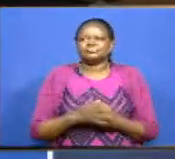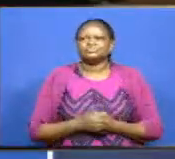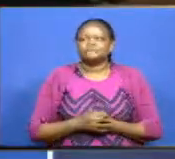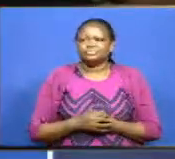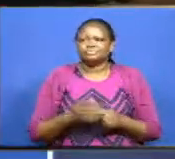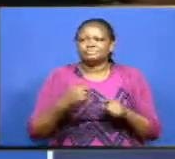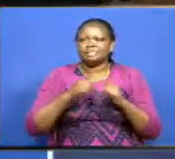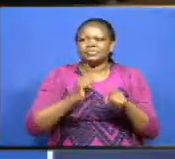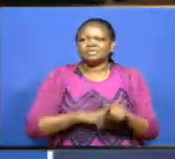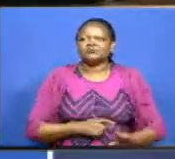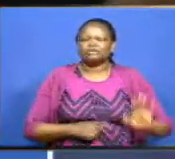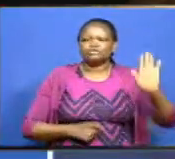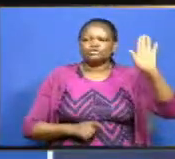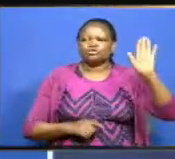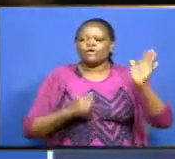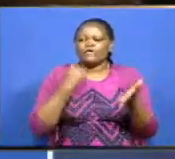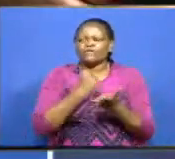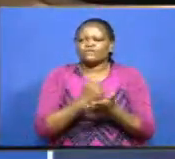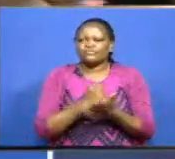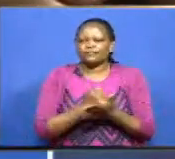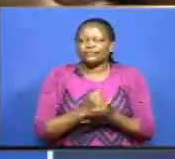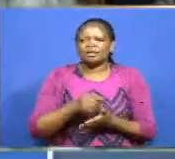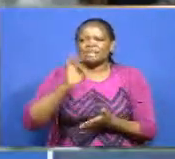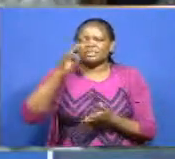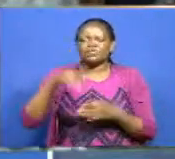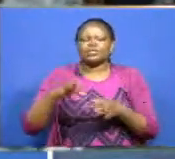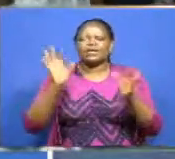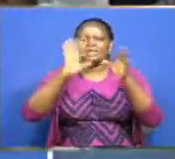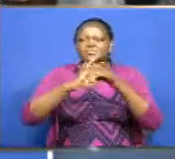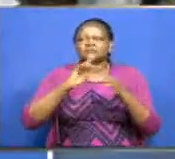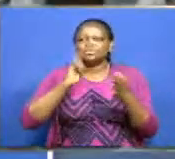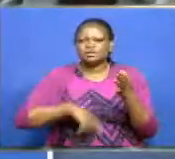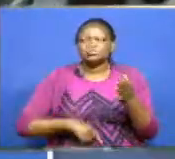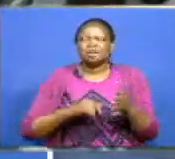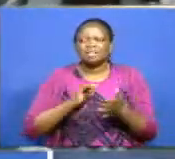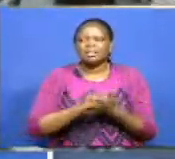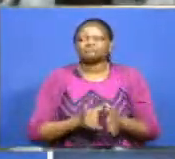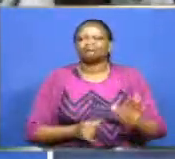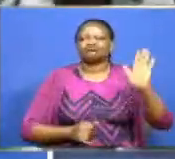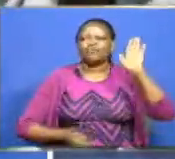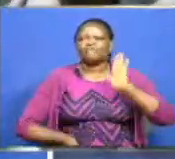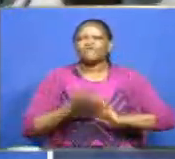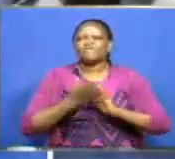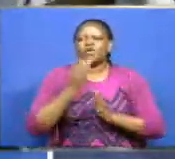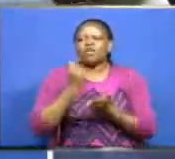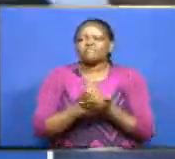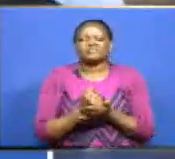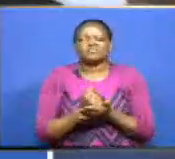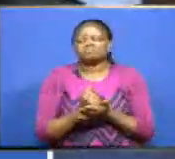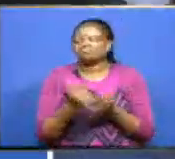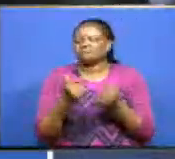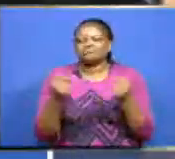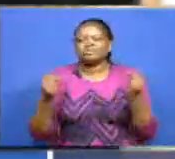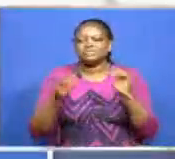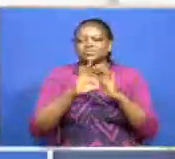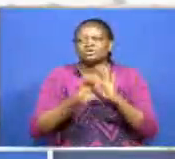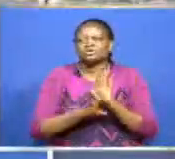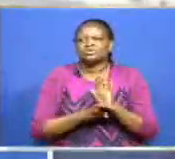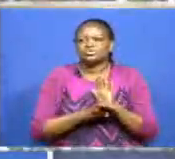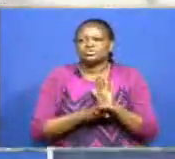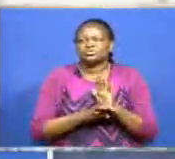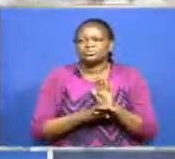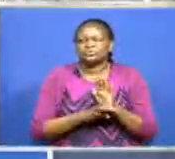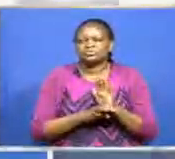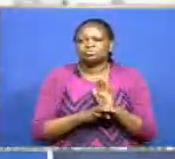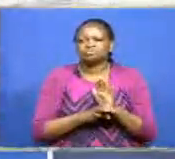huku akiapishwa ofisini, chama cha Thirdway Alliance kimetaja kuapishwa kwake haraka ofisini kuwa kinyume cha katiba. Wataalamu